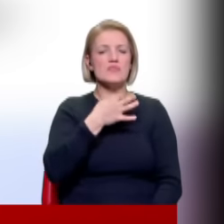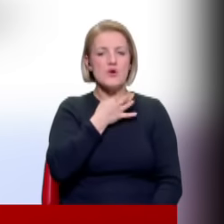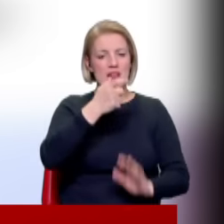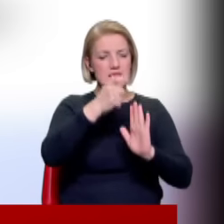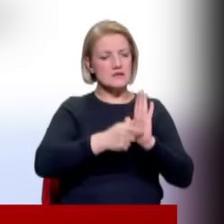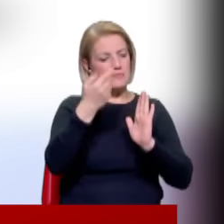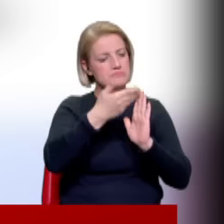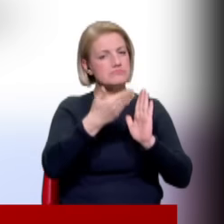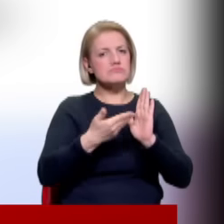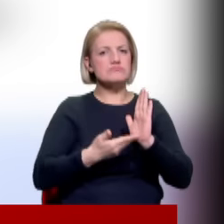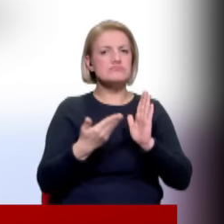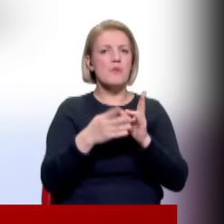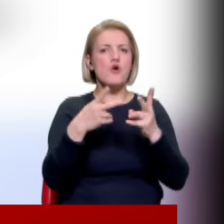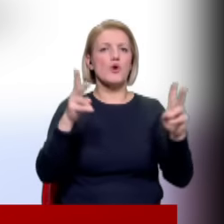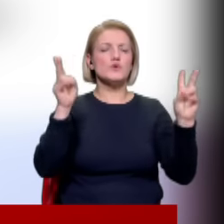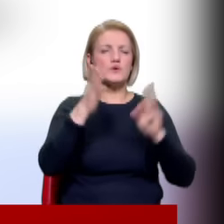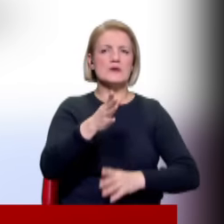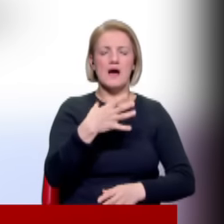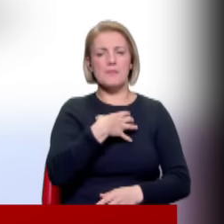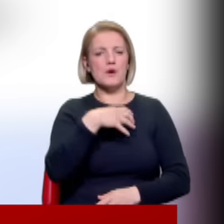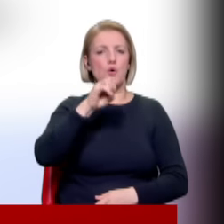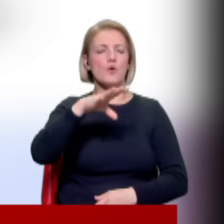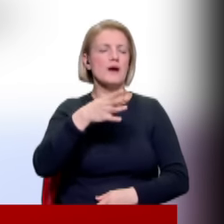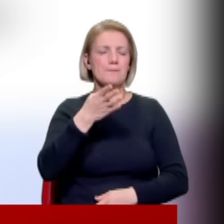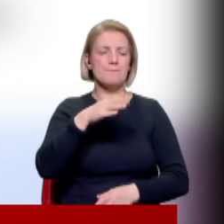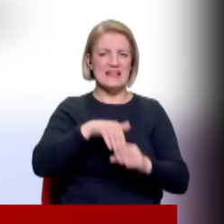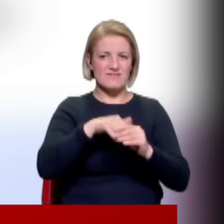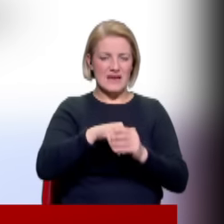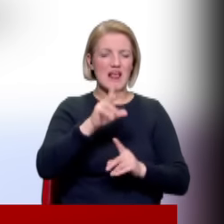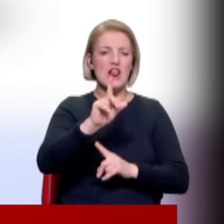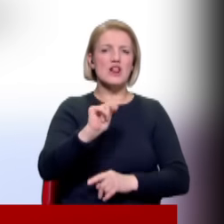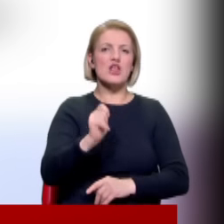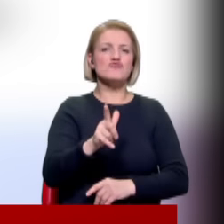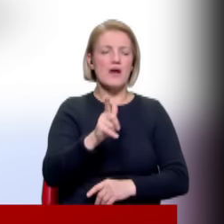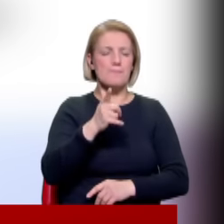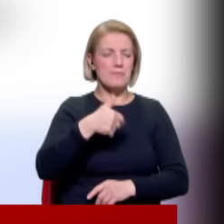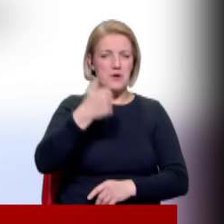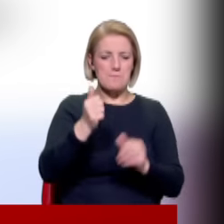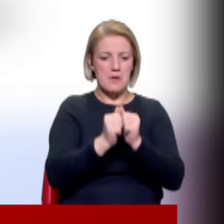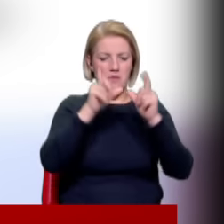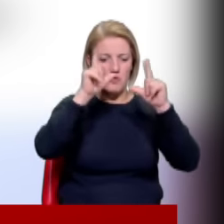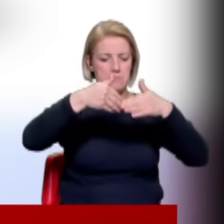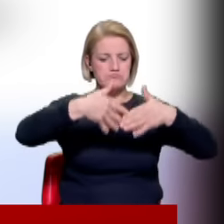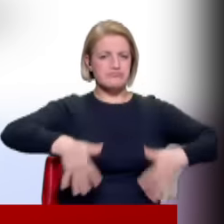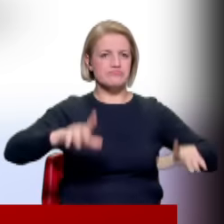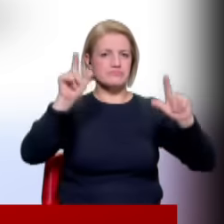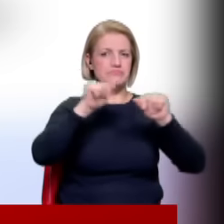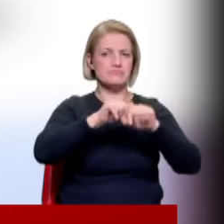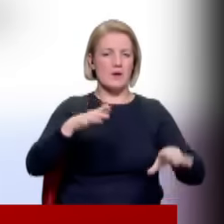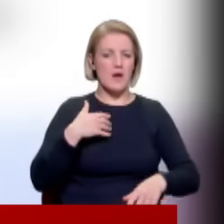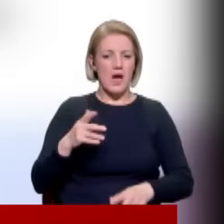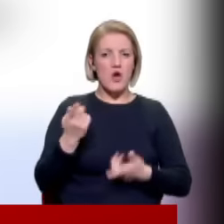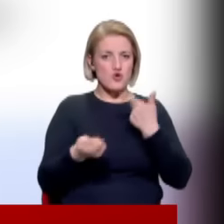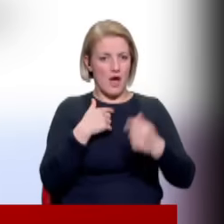isimleri sıralamaktan geri durmadı. AK Parti Konya Milletvekiline, ilçe başkanına teşekkür etti. Birlikte fotoğraflarını paylaştı. Göreve